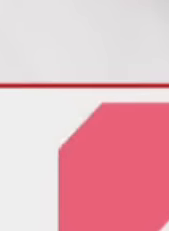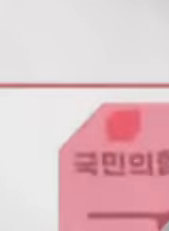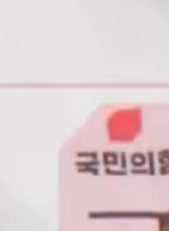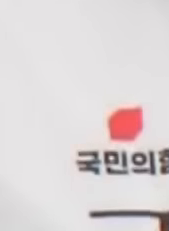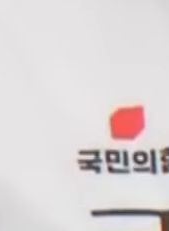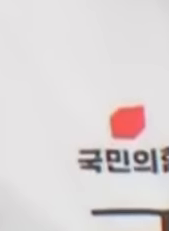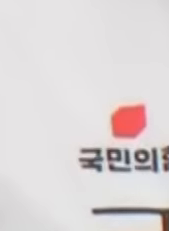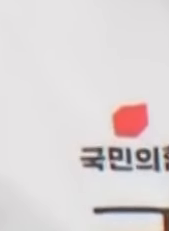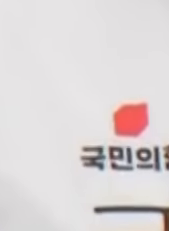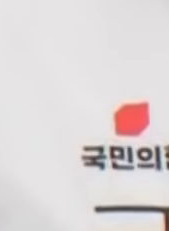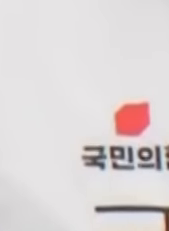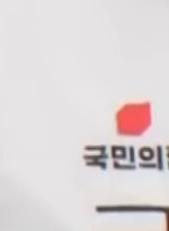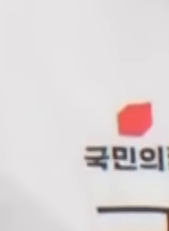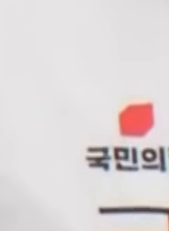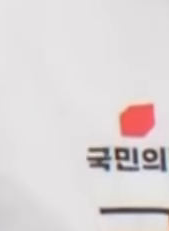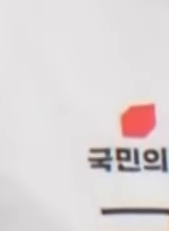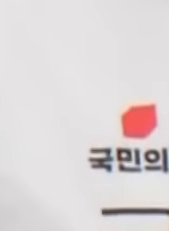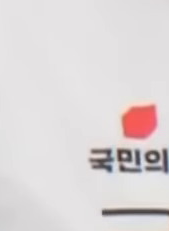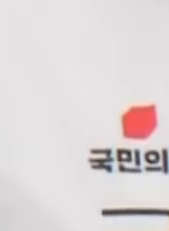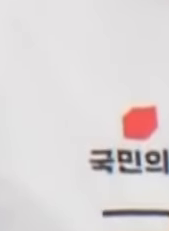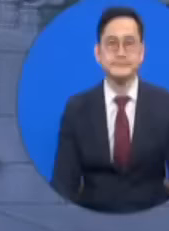밀어붙입니다.